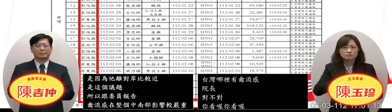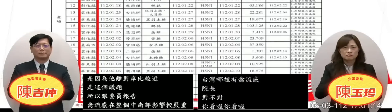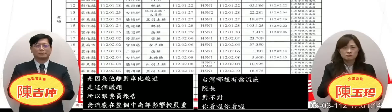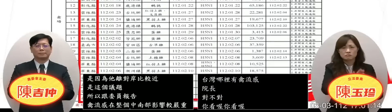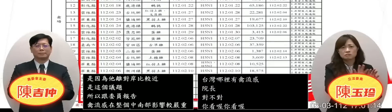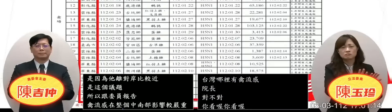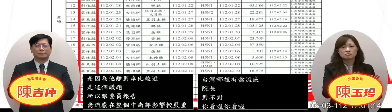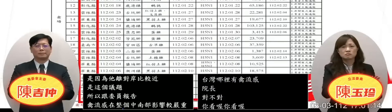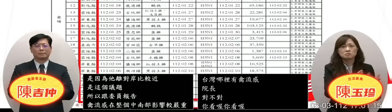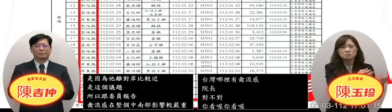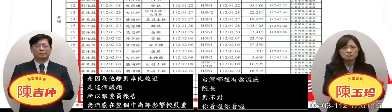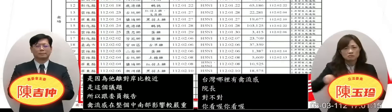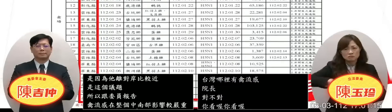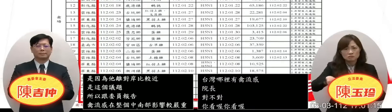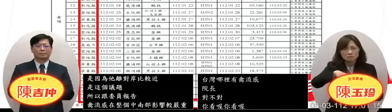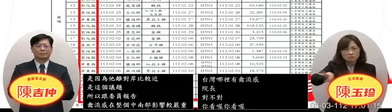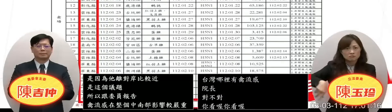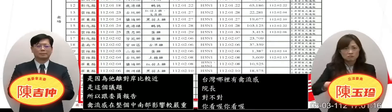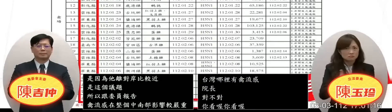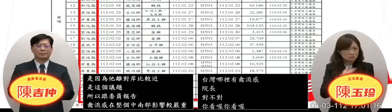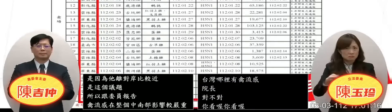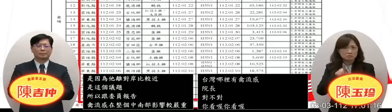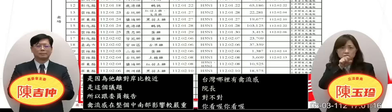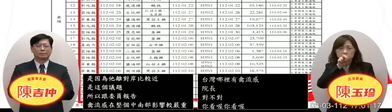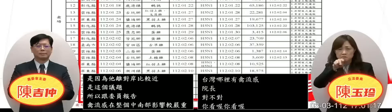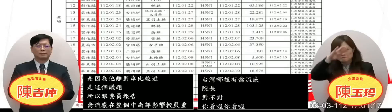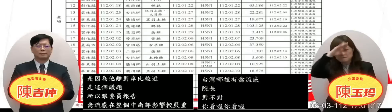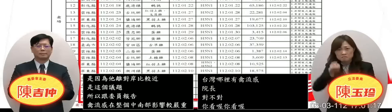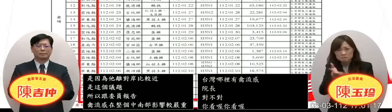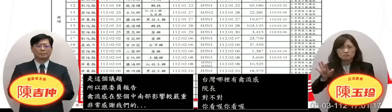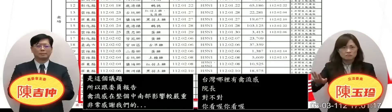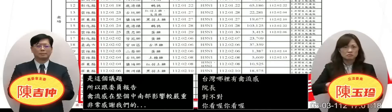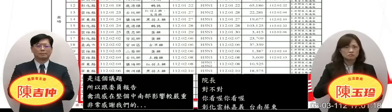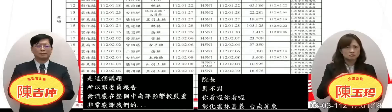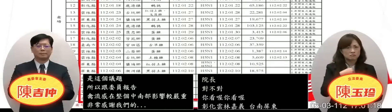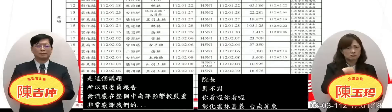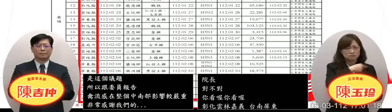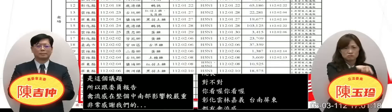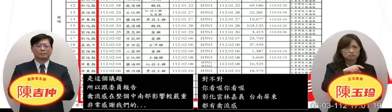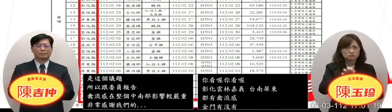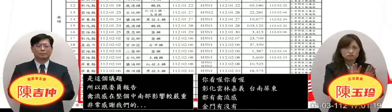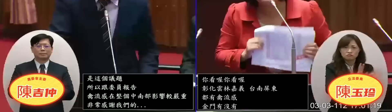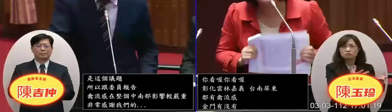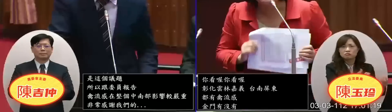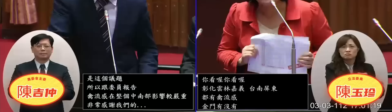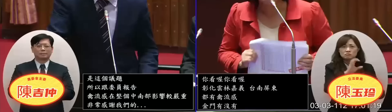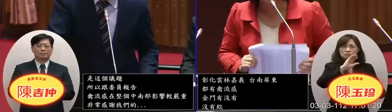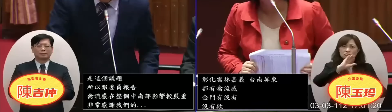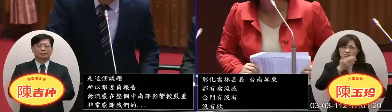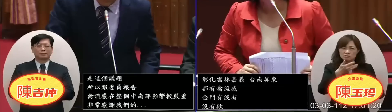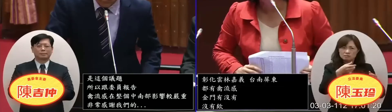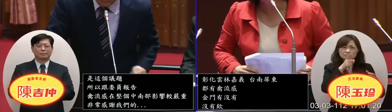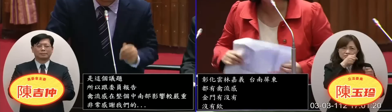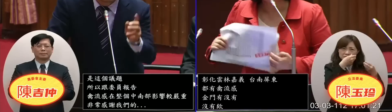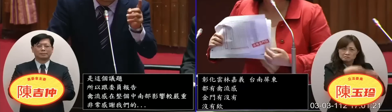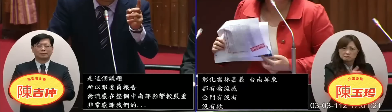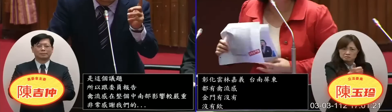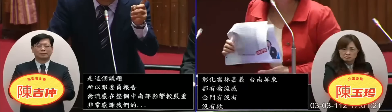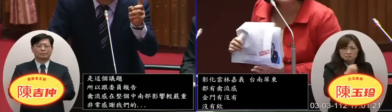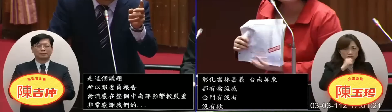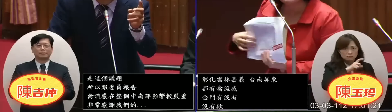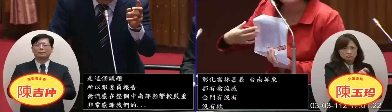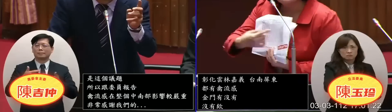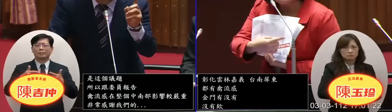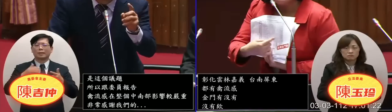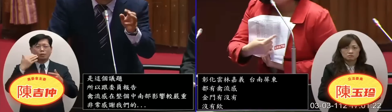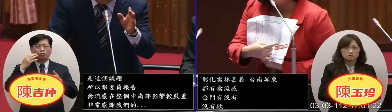门有没有禽流感？没有哎，离大陆很近。候鸟什么禽鸟会飞过来，我们没有禽流感呢，但是我们的鸡蛋不能带来台湾。 没有，但是